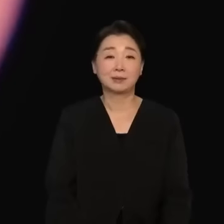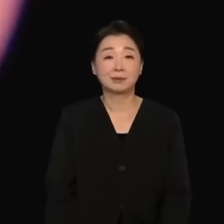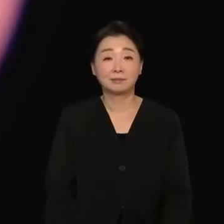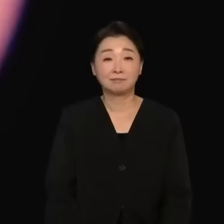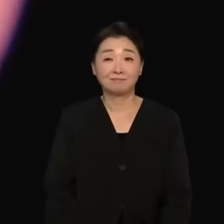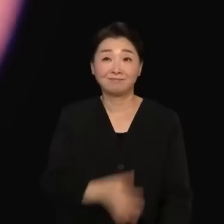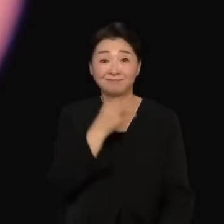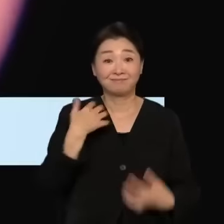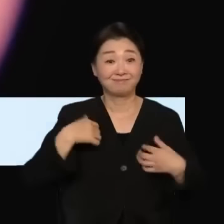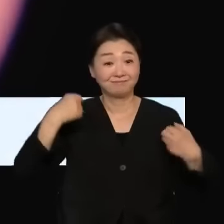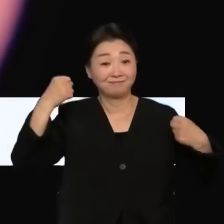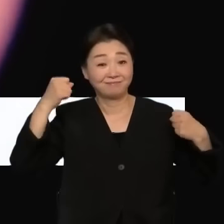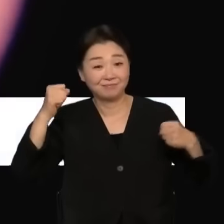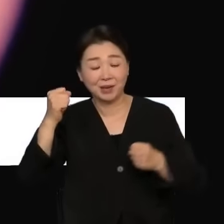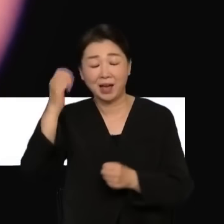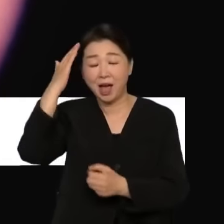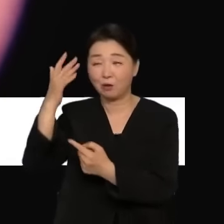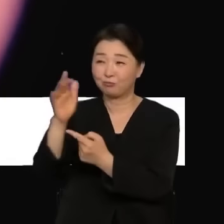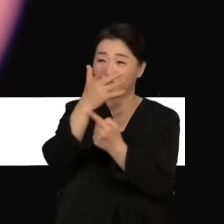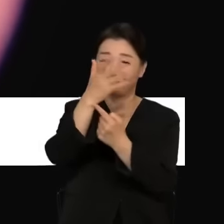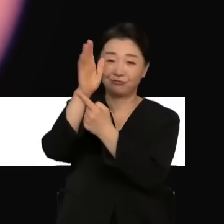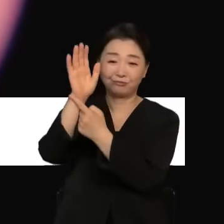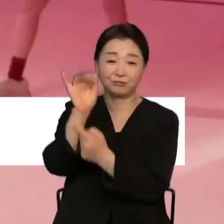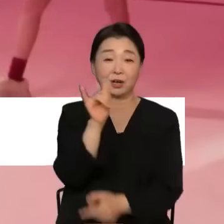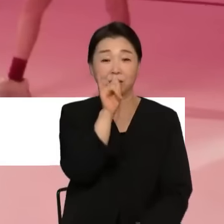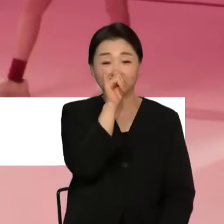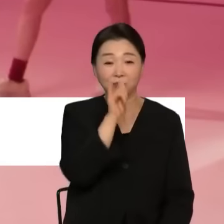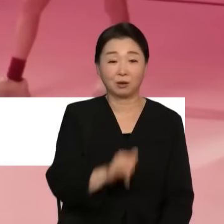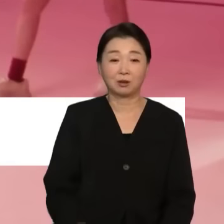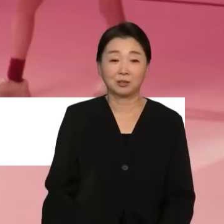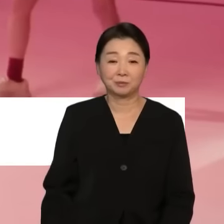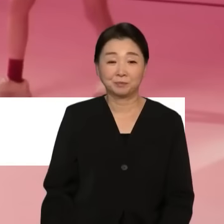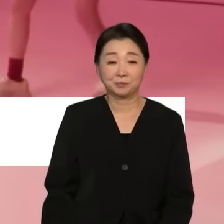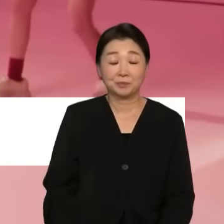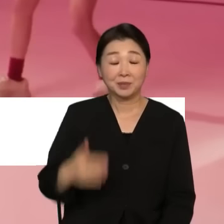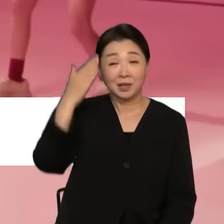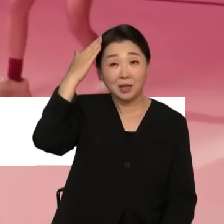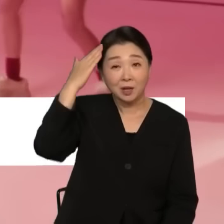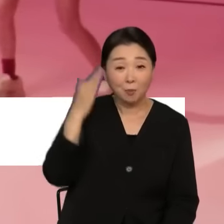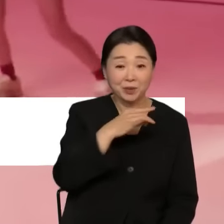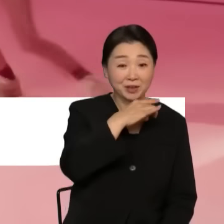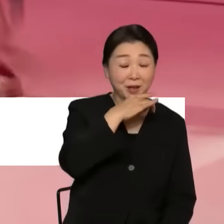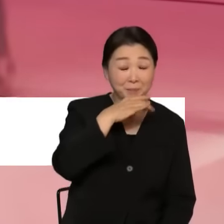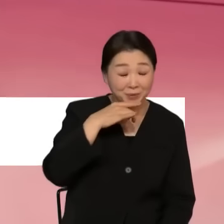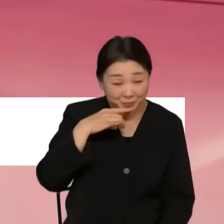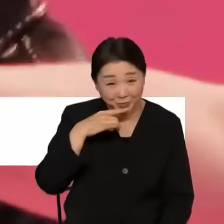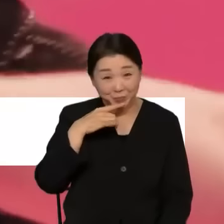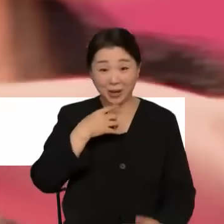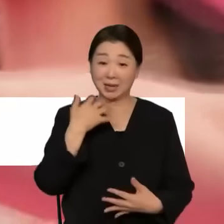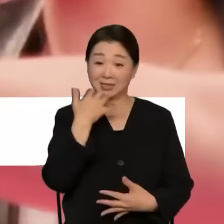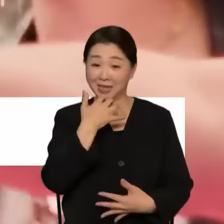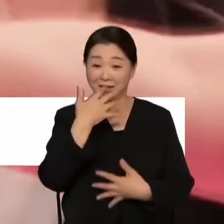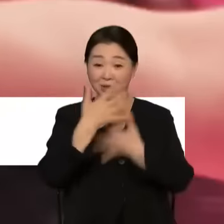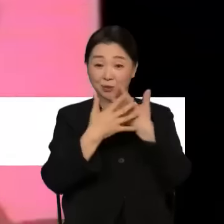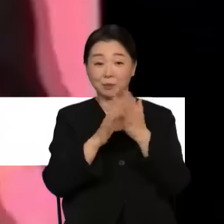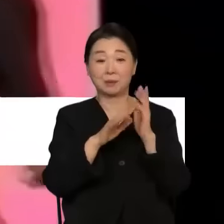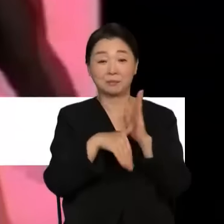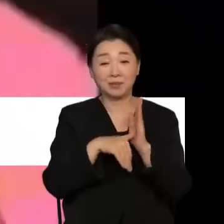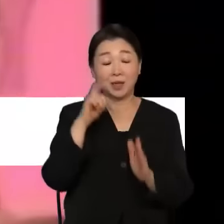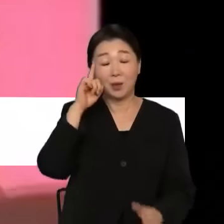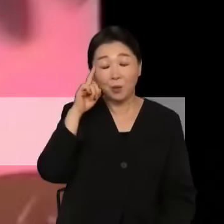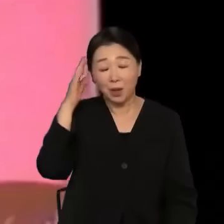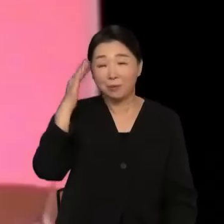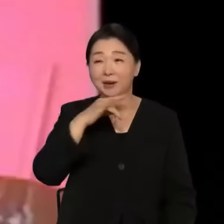힘겹게 춤을 추면서 태극기를 흔들기도 합니다. 검정과 분홍으로 채워진 뮤직비디오에서 로제는 자신이